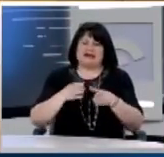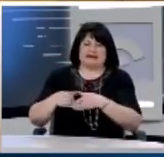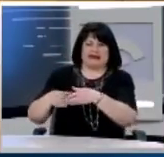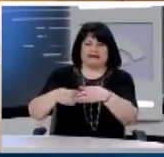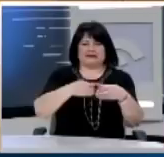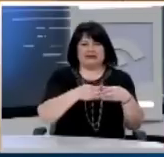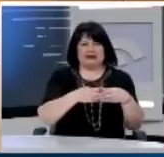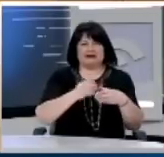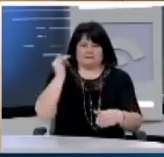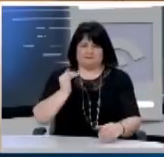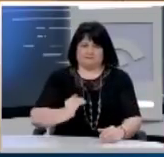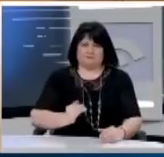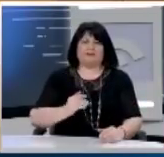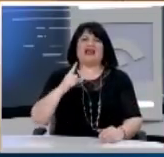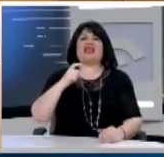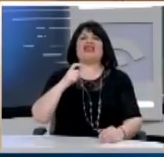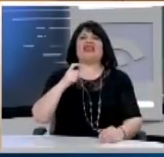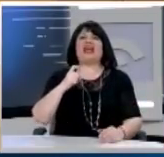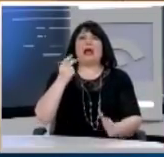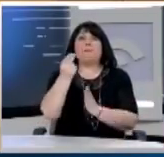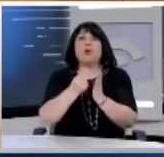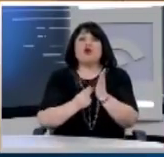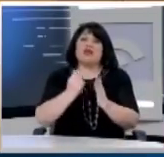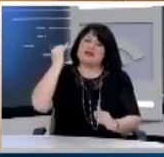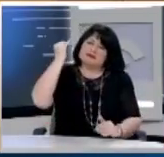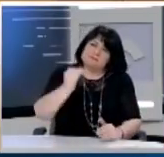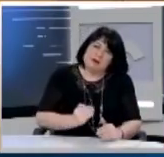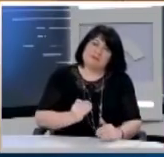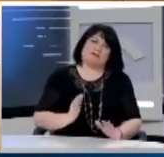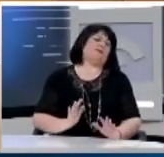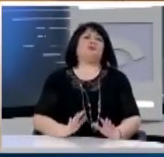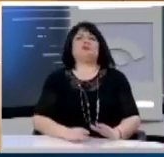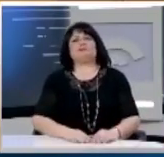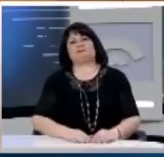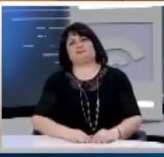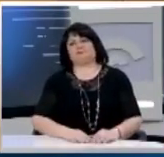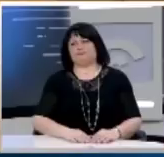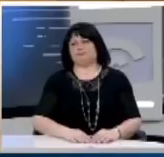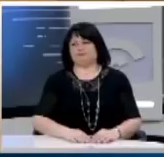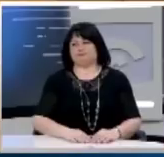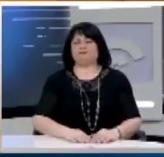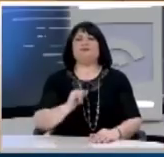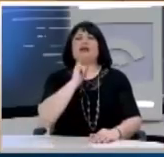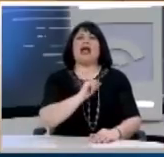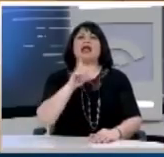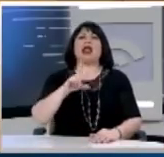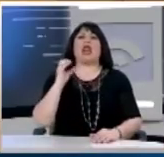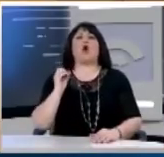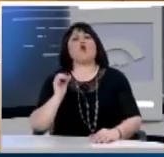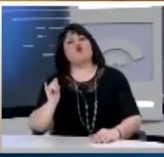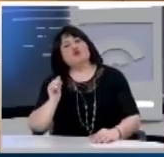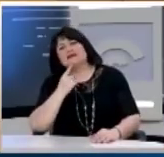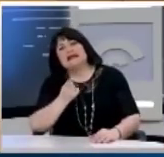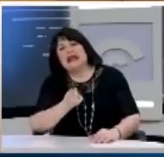τάξεων έχει πέσει 10 ποσοστιαίες μονάδες. Το ILO λέει ότι αυτό